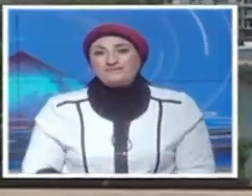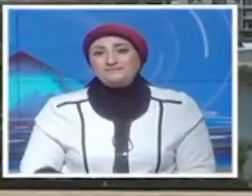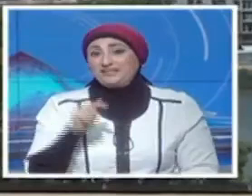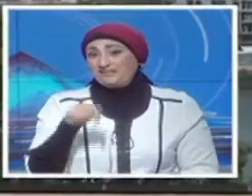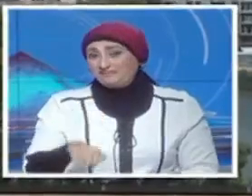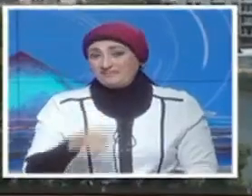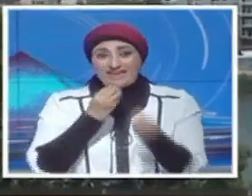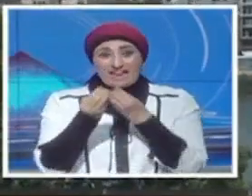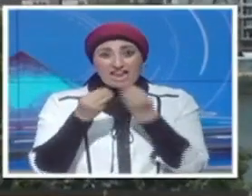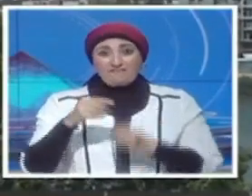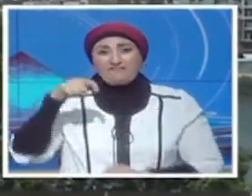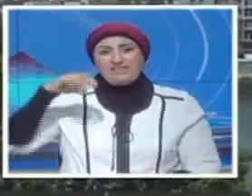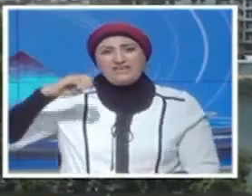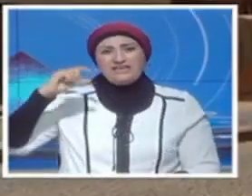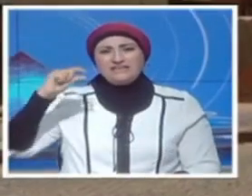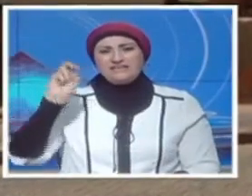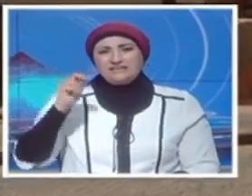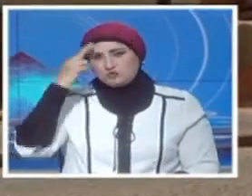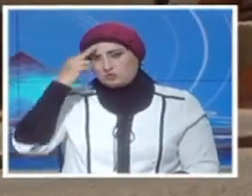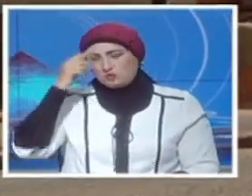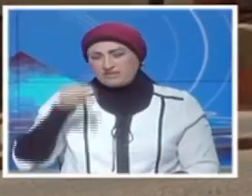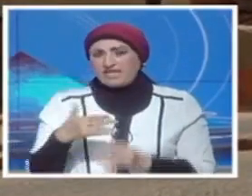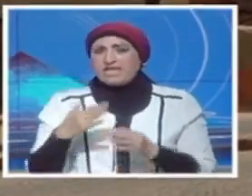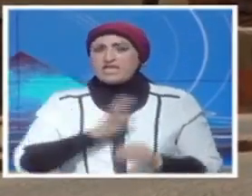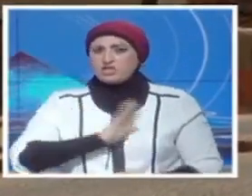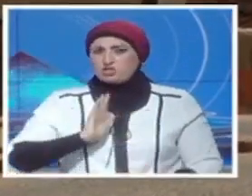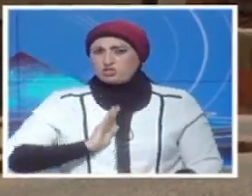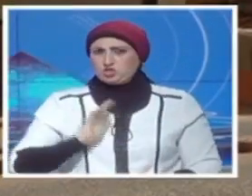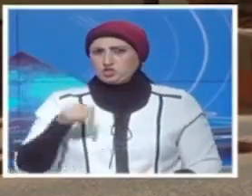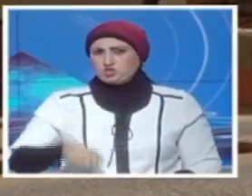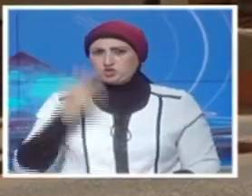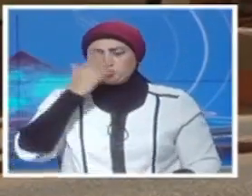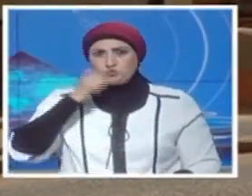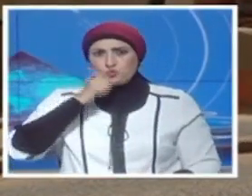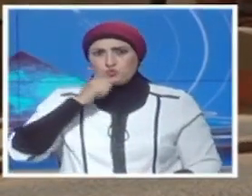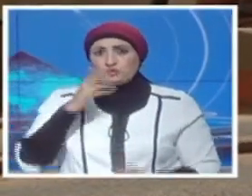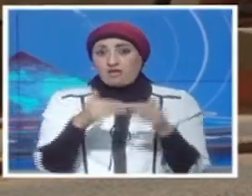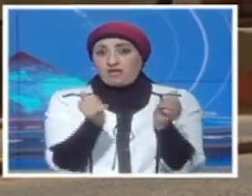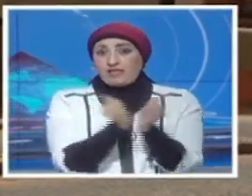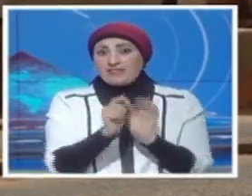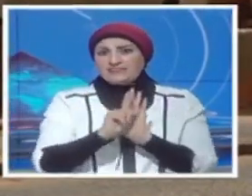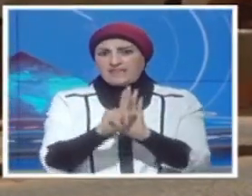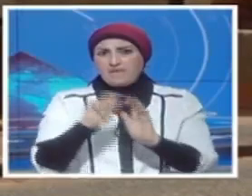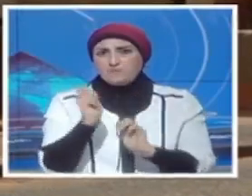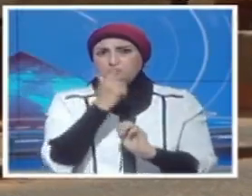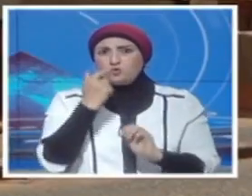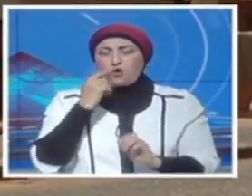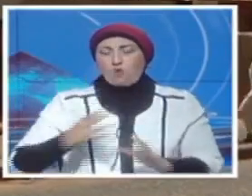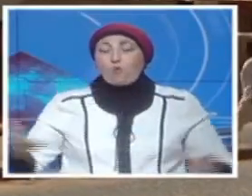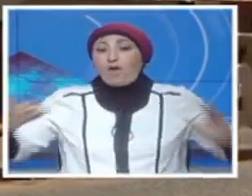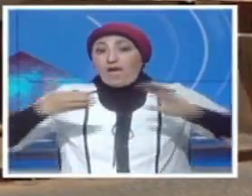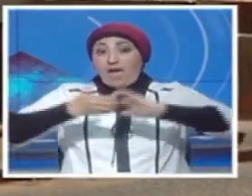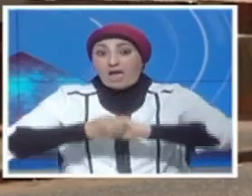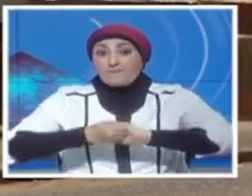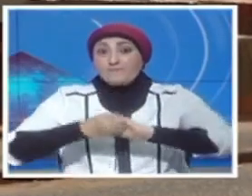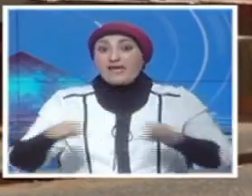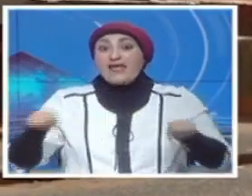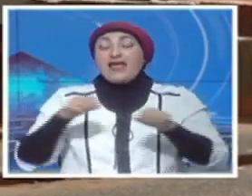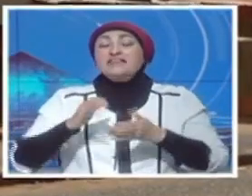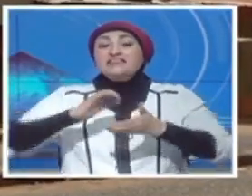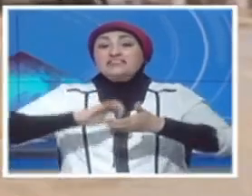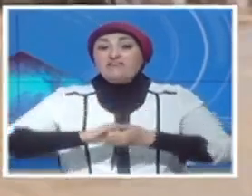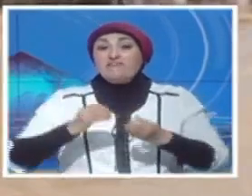في مباحثات جدة، الجيش السوداني وقوات الدعم السريع يتوصلان لاتفاق مبادئ،